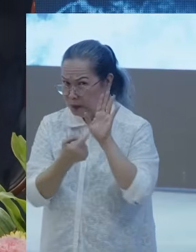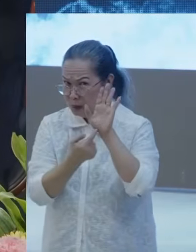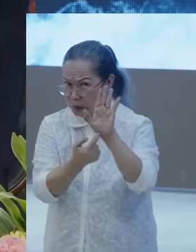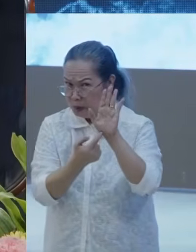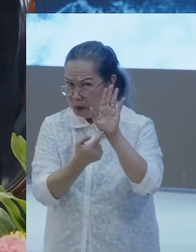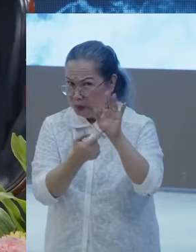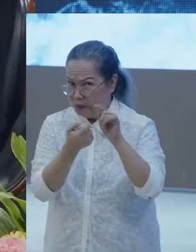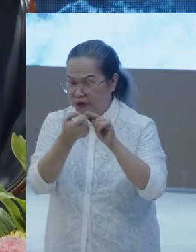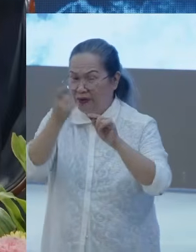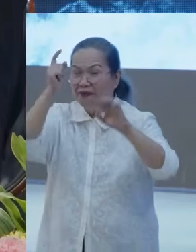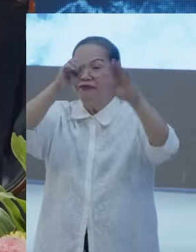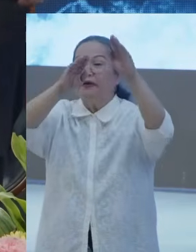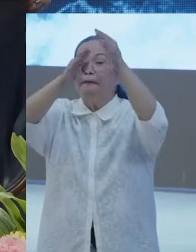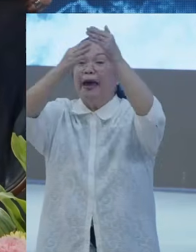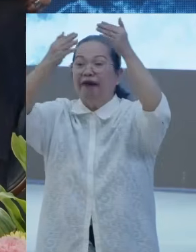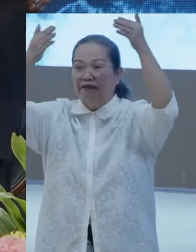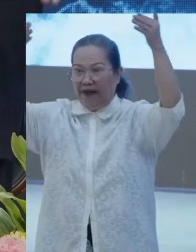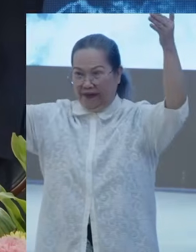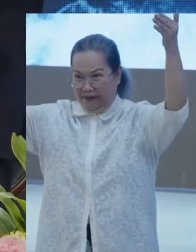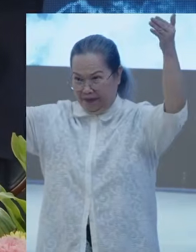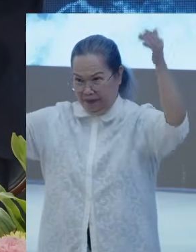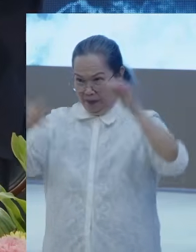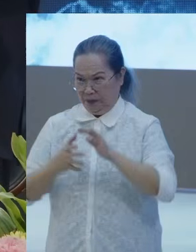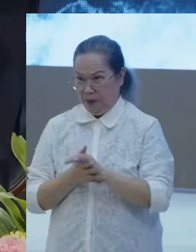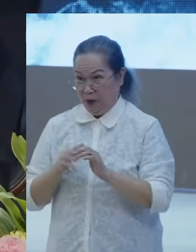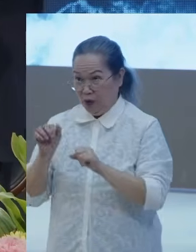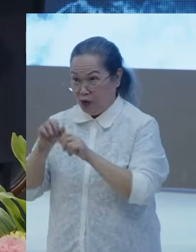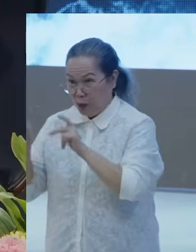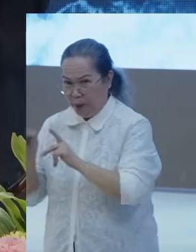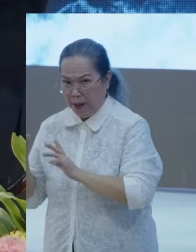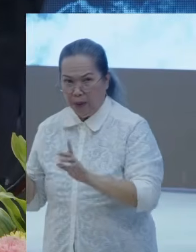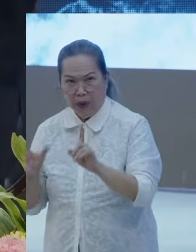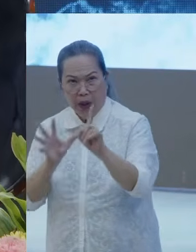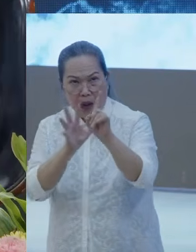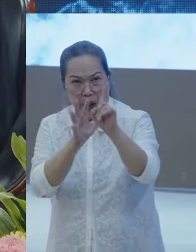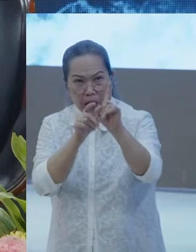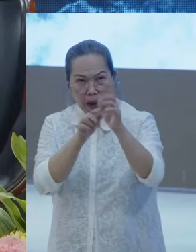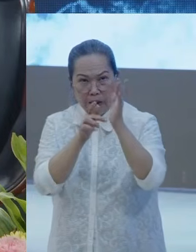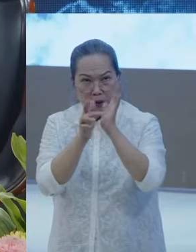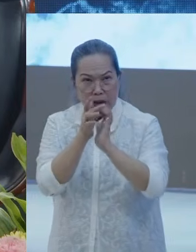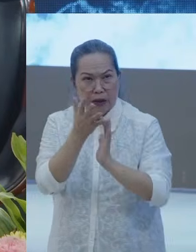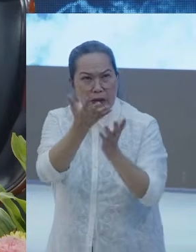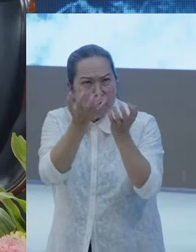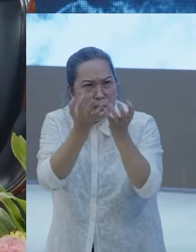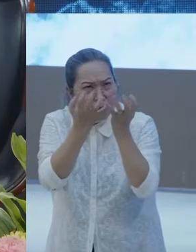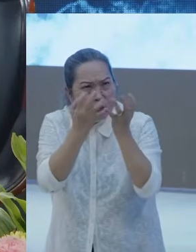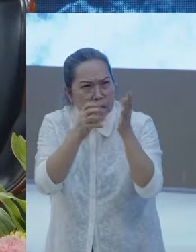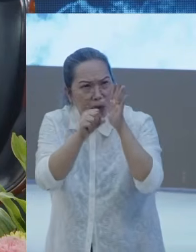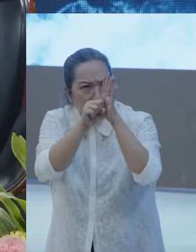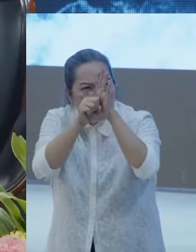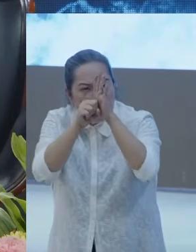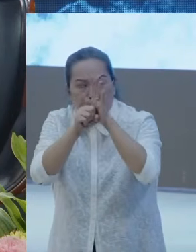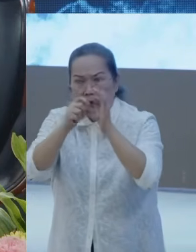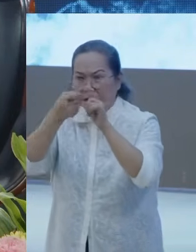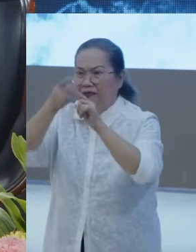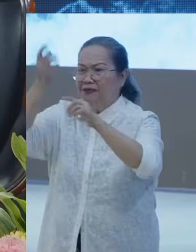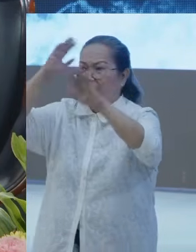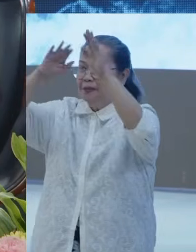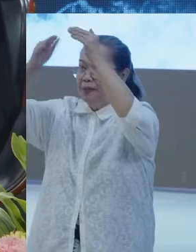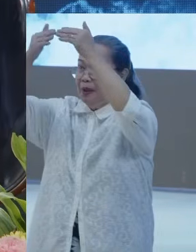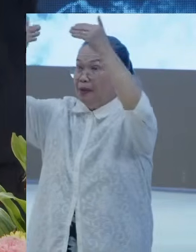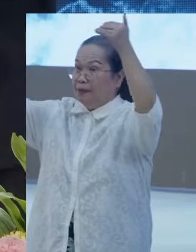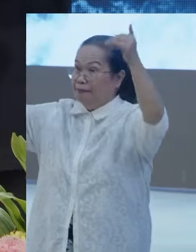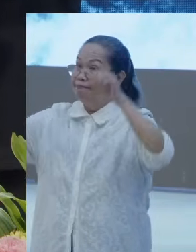from heaven. Naghahanap sila ng isang sign from heaven. So gusto nila magpakita